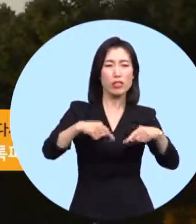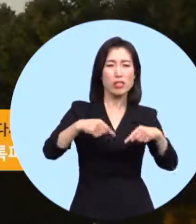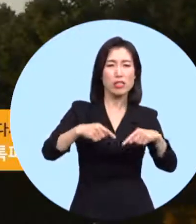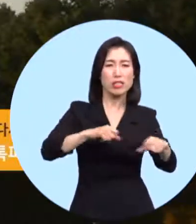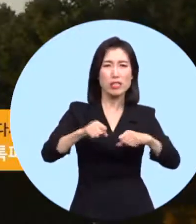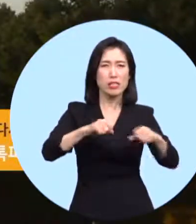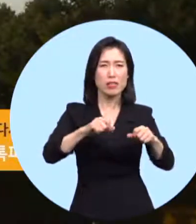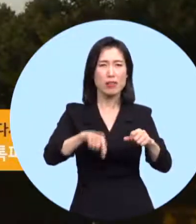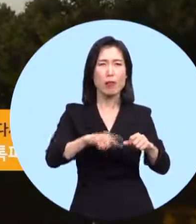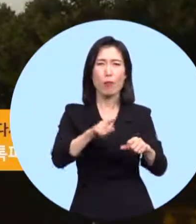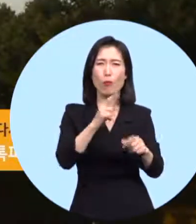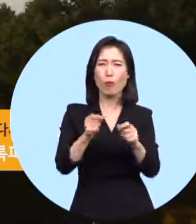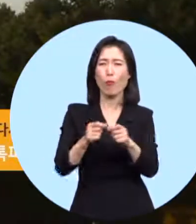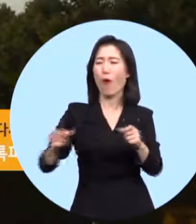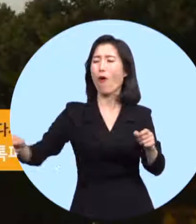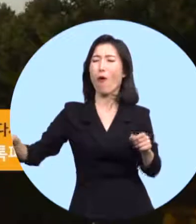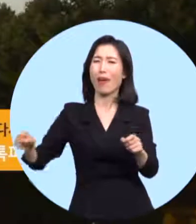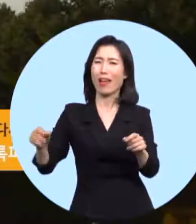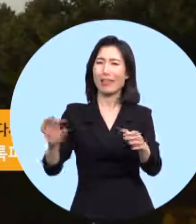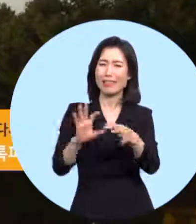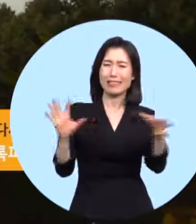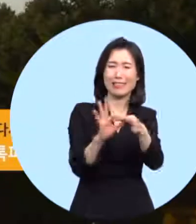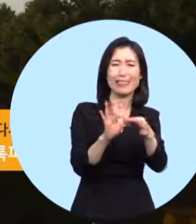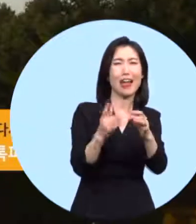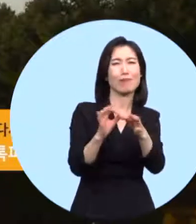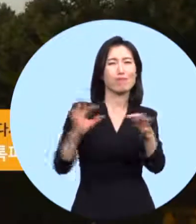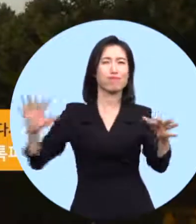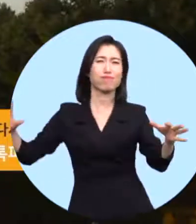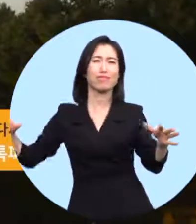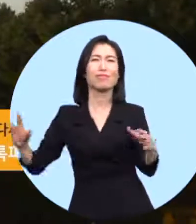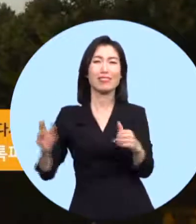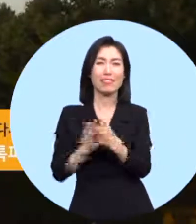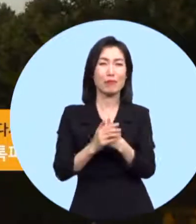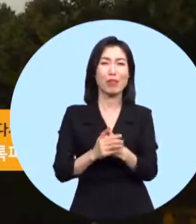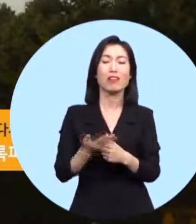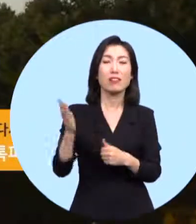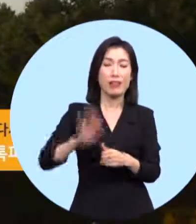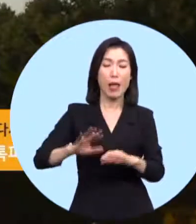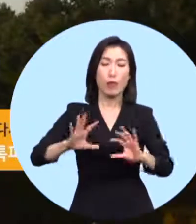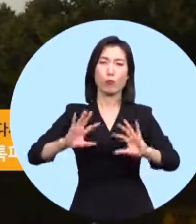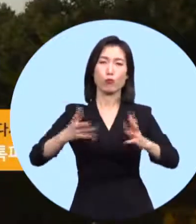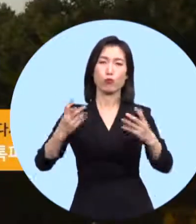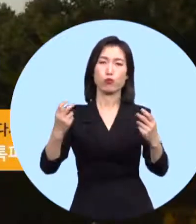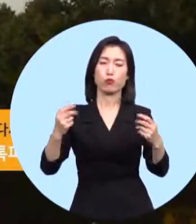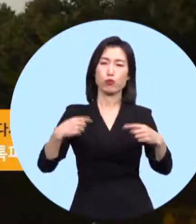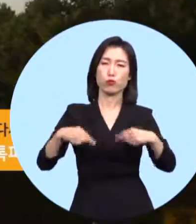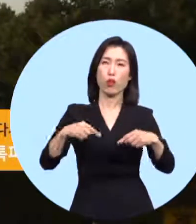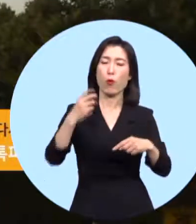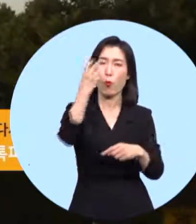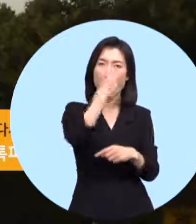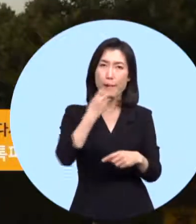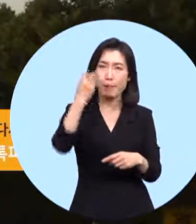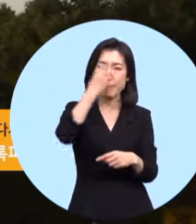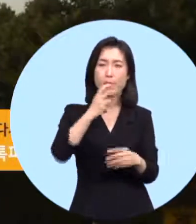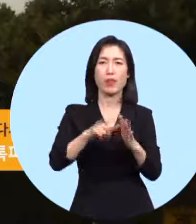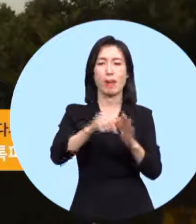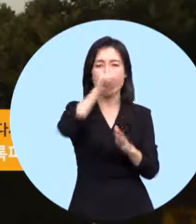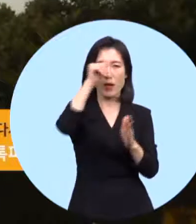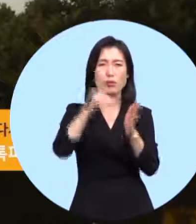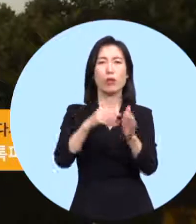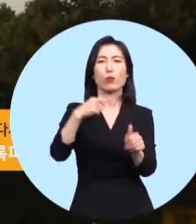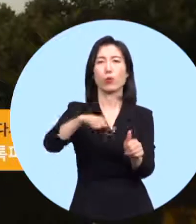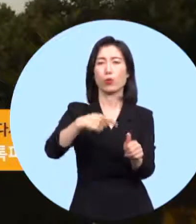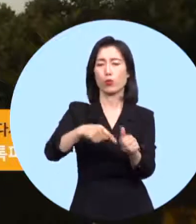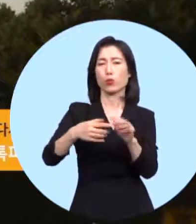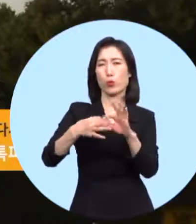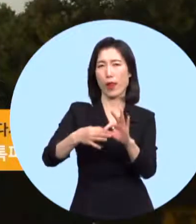영역에서 멀리 있는 기관이었습니다. 제가 이번 국감에서 평생교육 관련해서